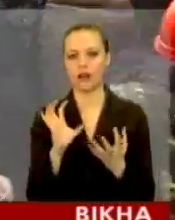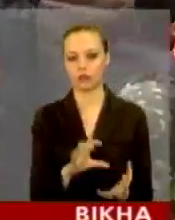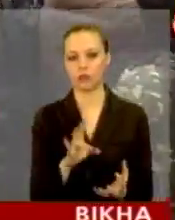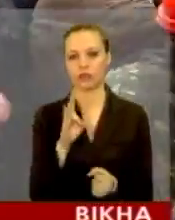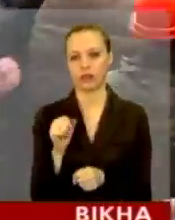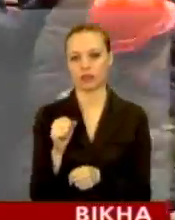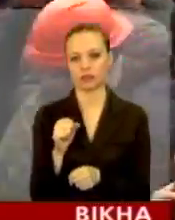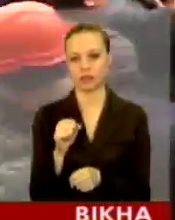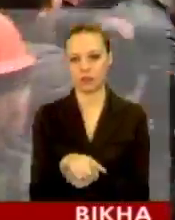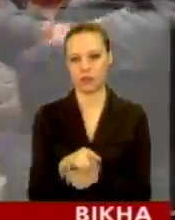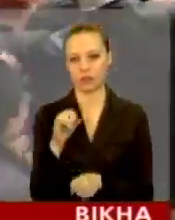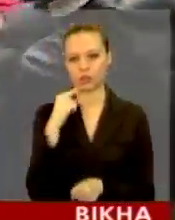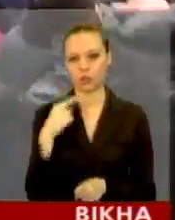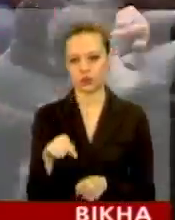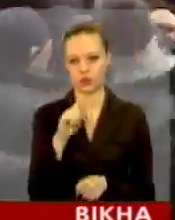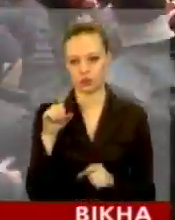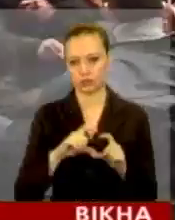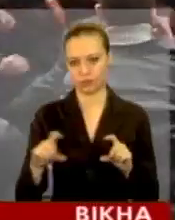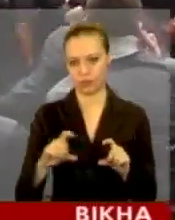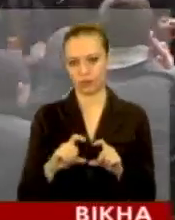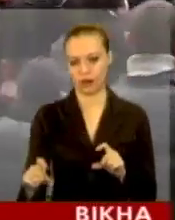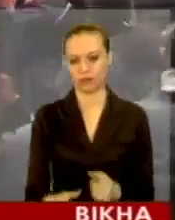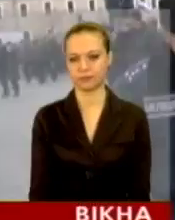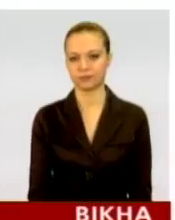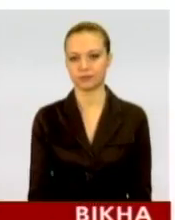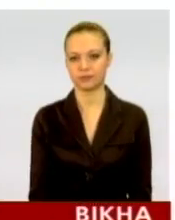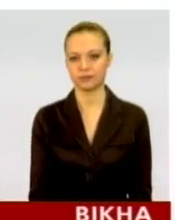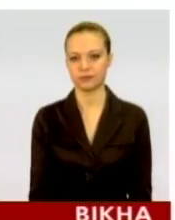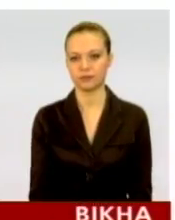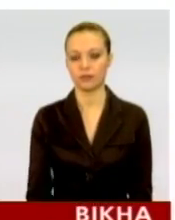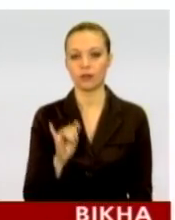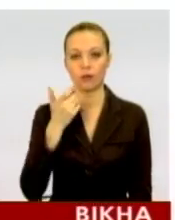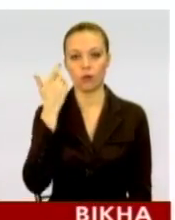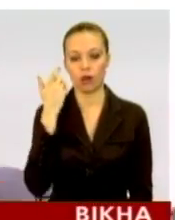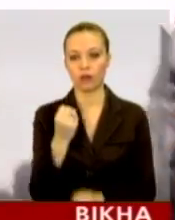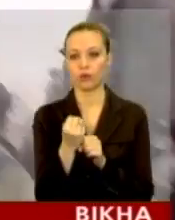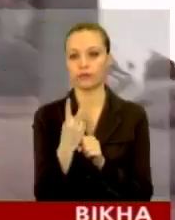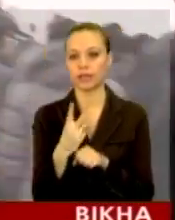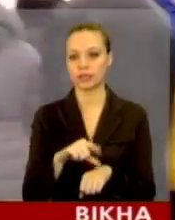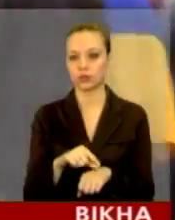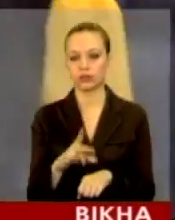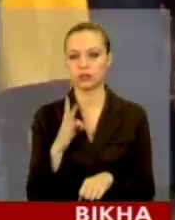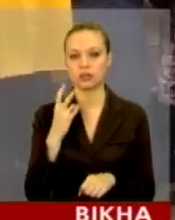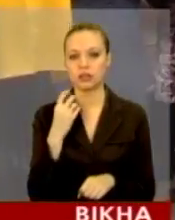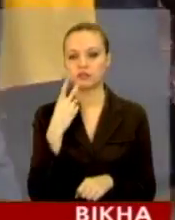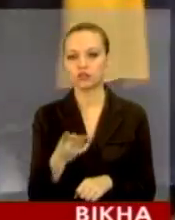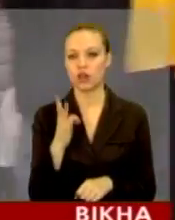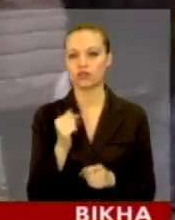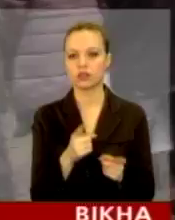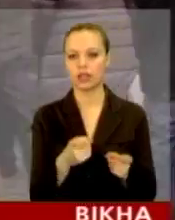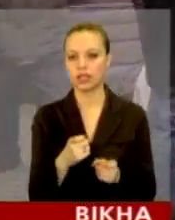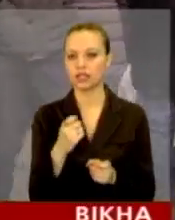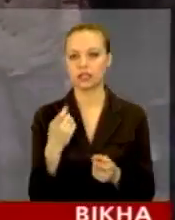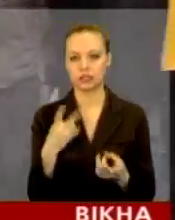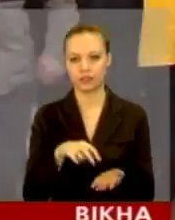на замовлення із російськими номерами. У Харкові о 12-й годині, незважаючи на заклики не